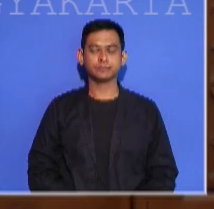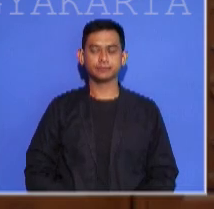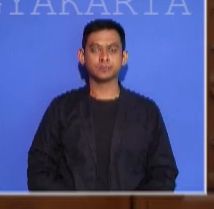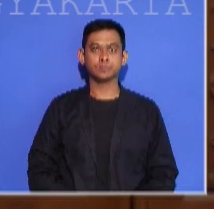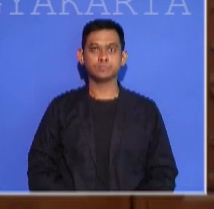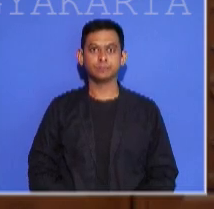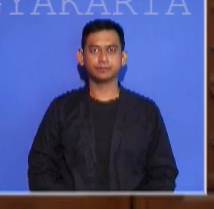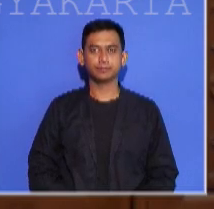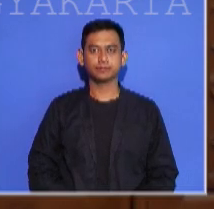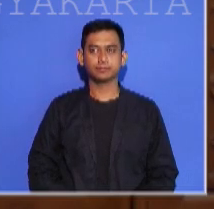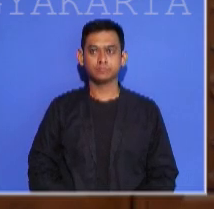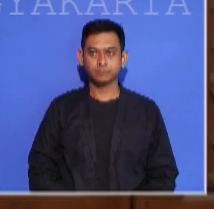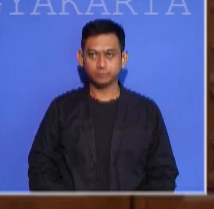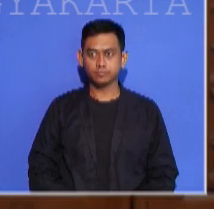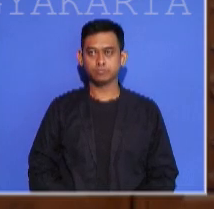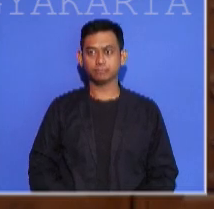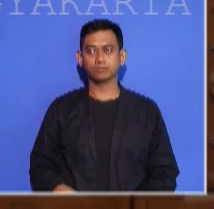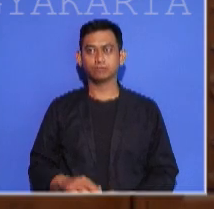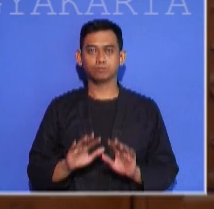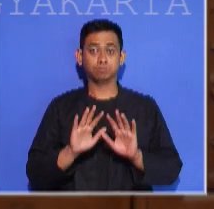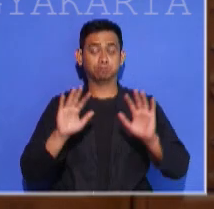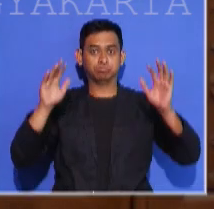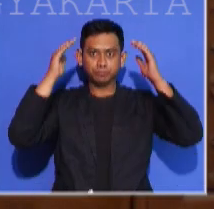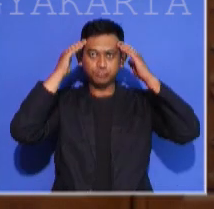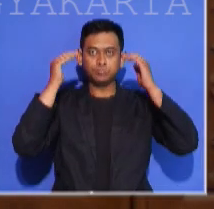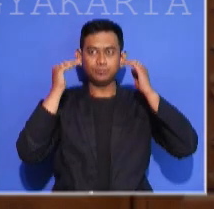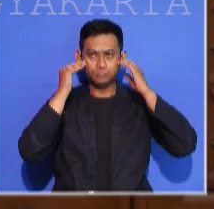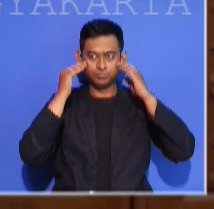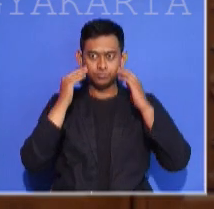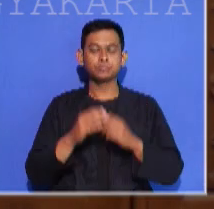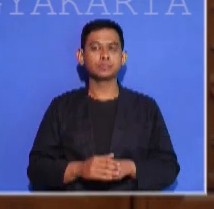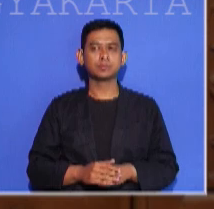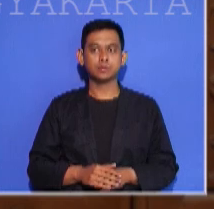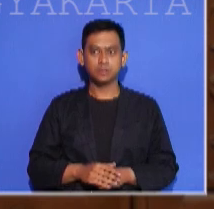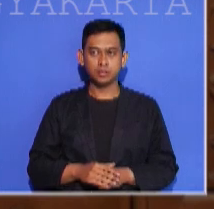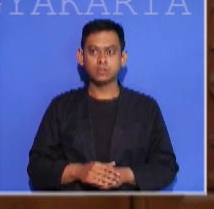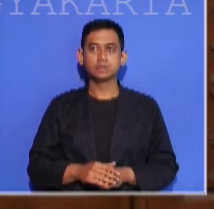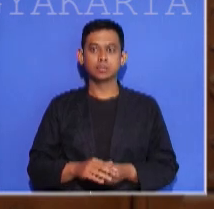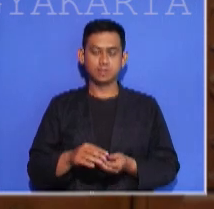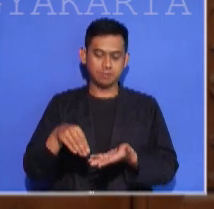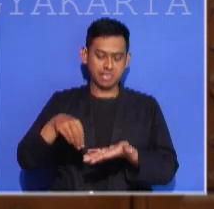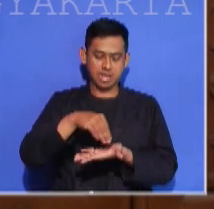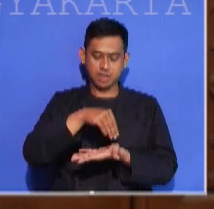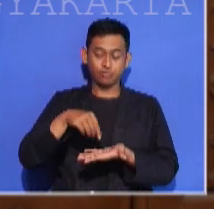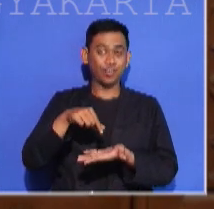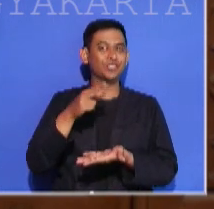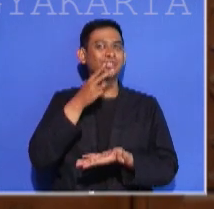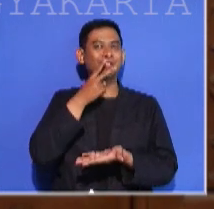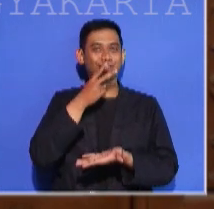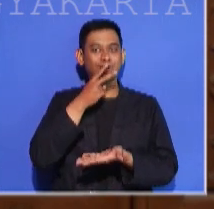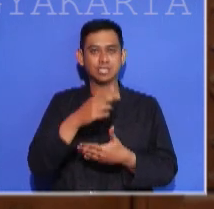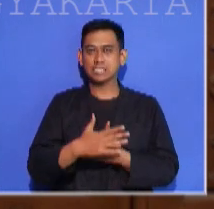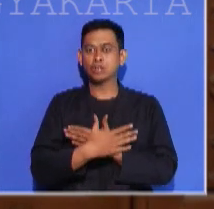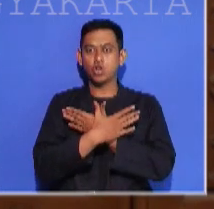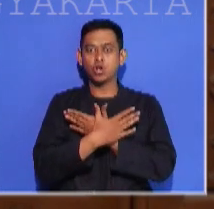para pamirso ing wekdalik kathah kadang Tani so ingkang wonten ing laladan kapanon Purwosari Gunung Kidul kasil